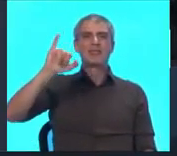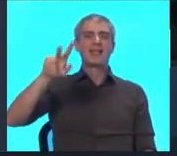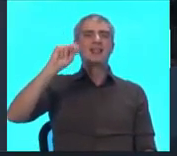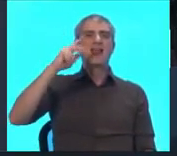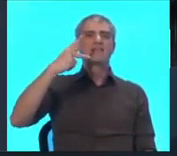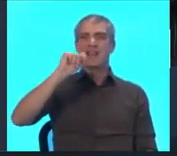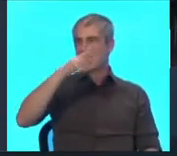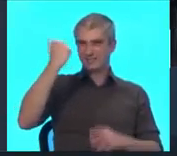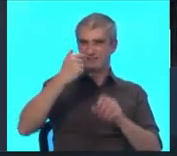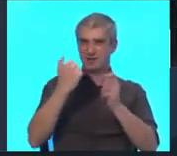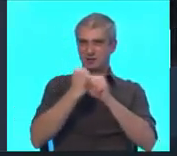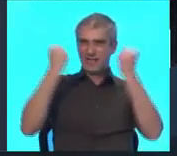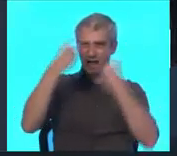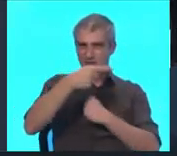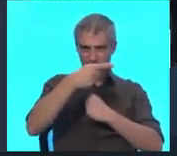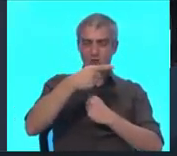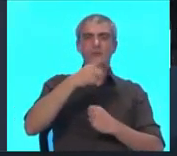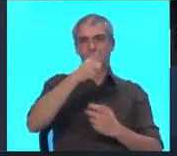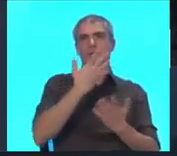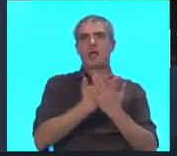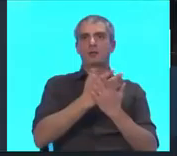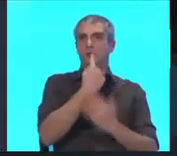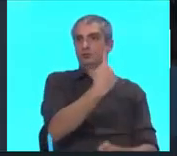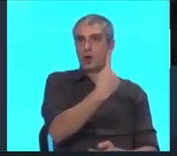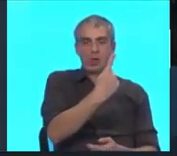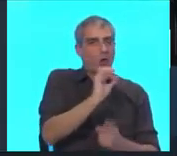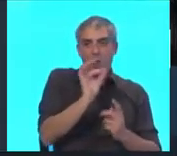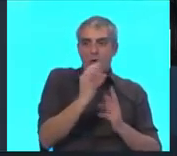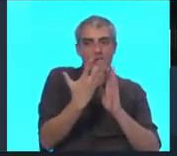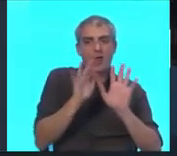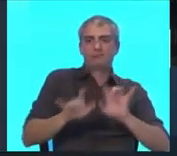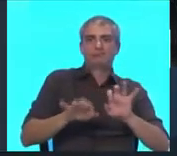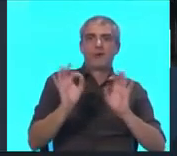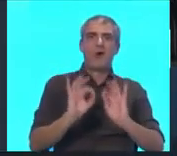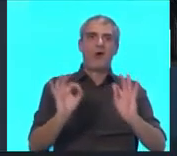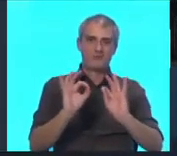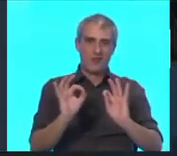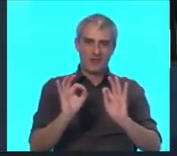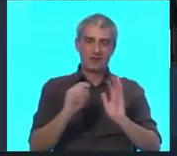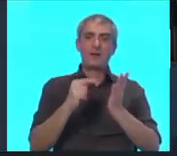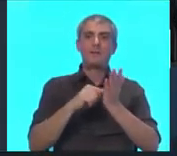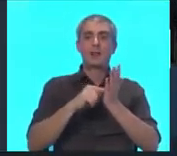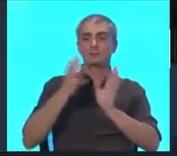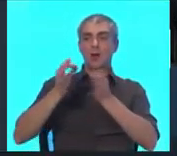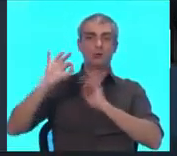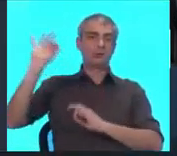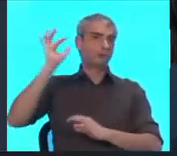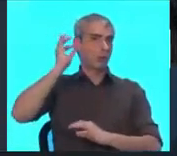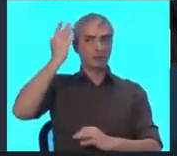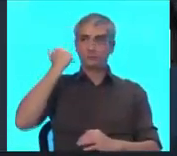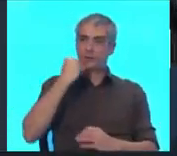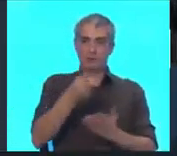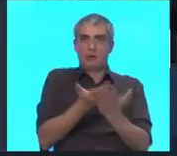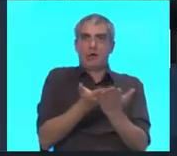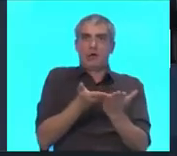הדיבה הזאת. בין היתר, העדות של נפתלי עצמו עוד לא הוקלדו, ולכן אומרים פרקליטה של שרה נתניהו, שם ההוכחה שלא